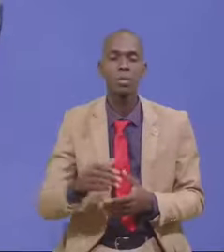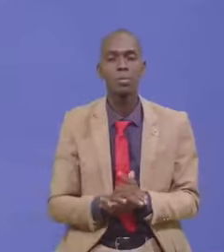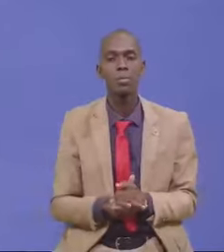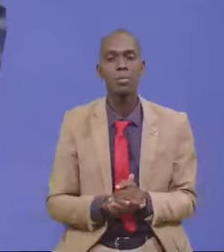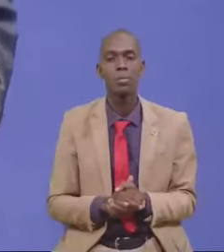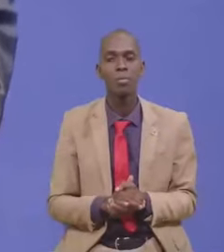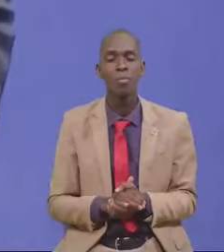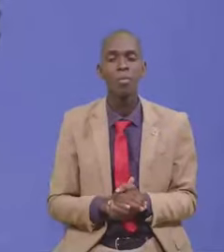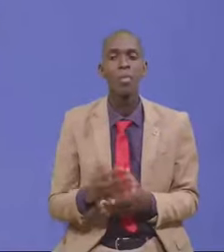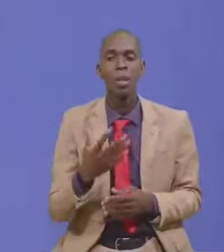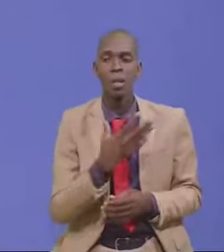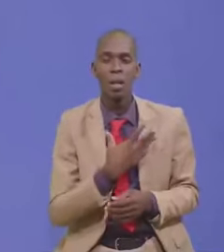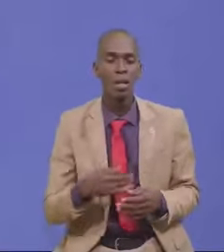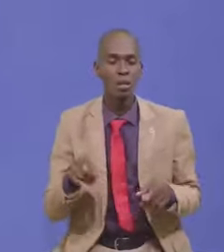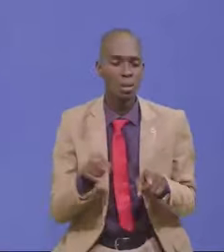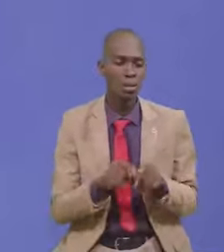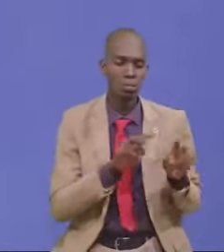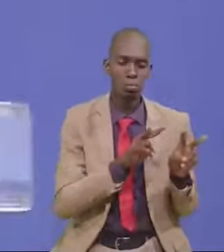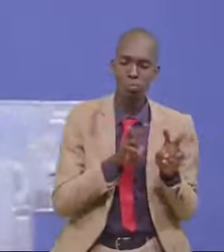Quand vous regardez Joseph,